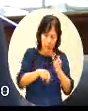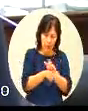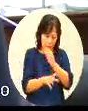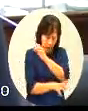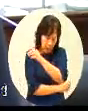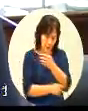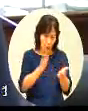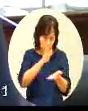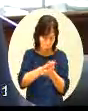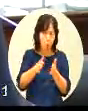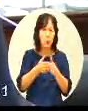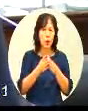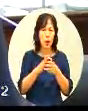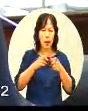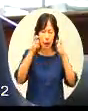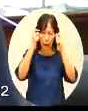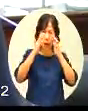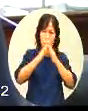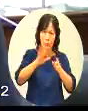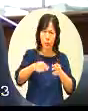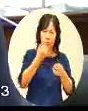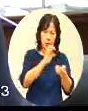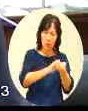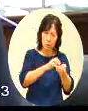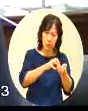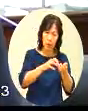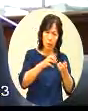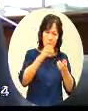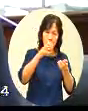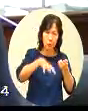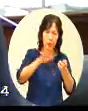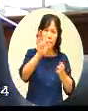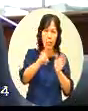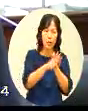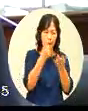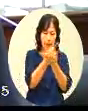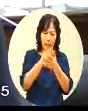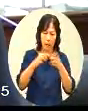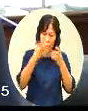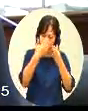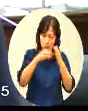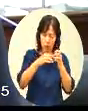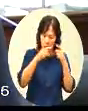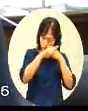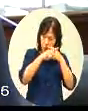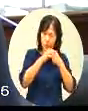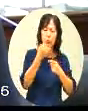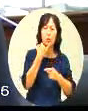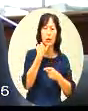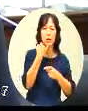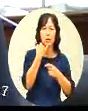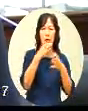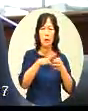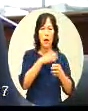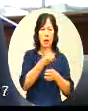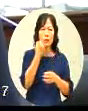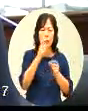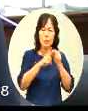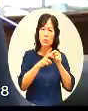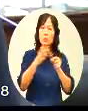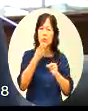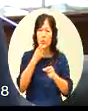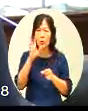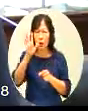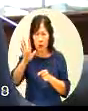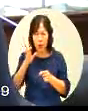以我们高雄有高雄医学院，很多的学术单位可以来做这样的研究也好，我们中央也